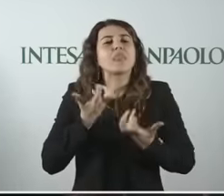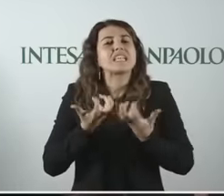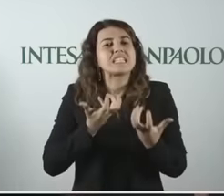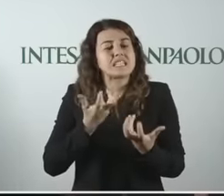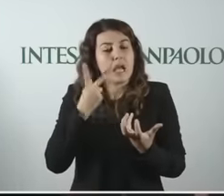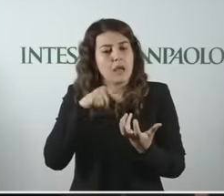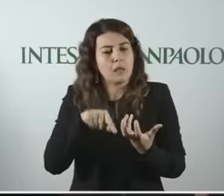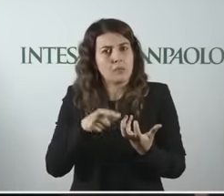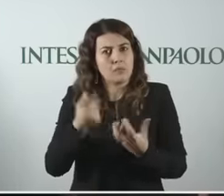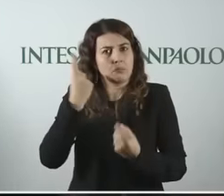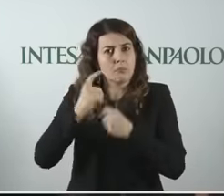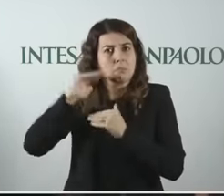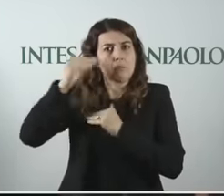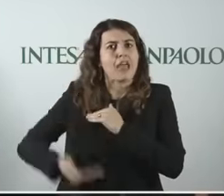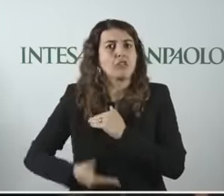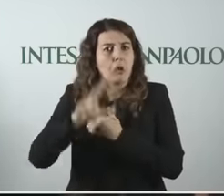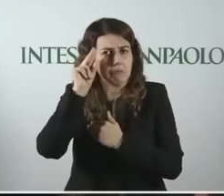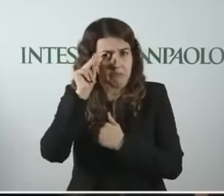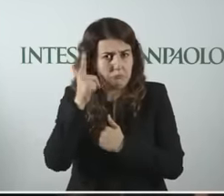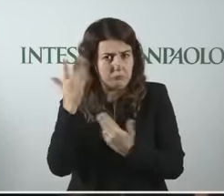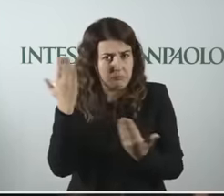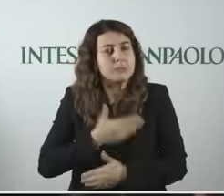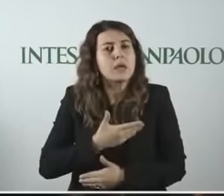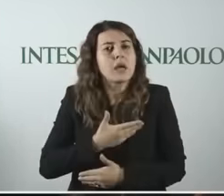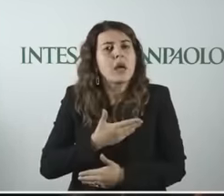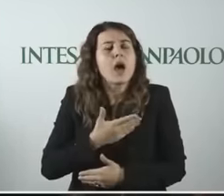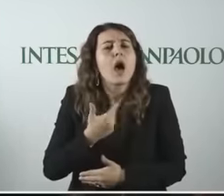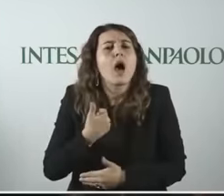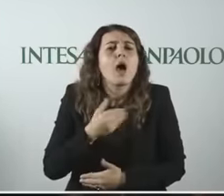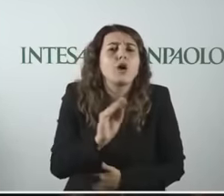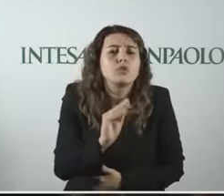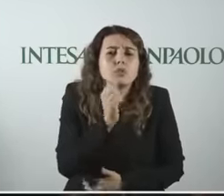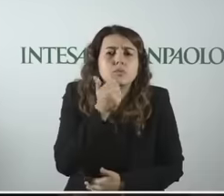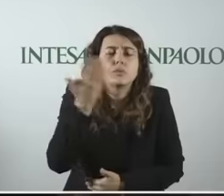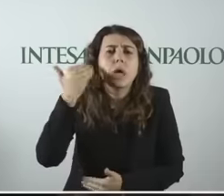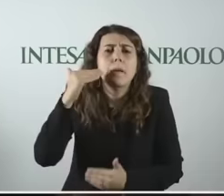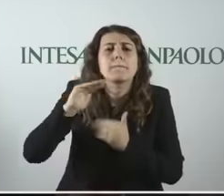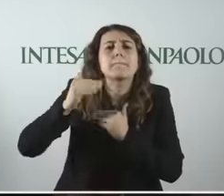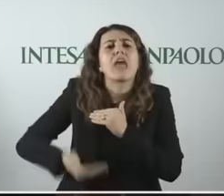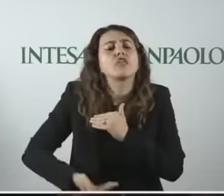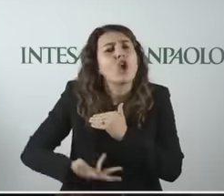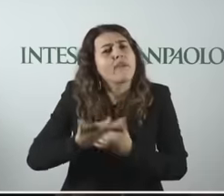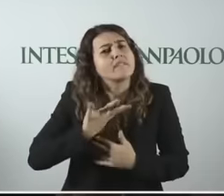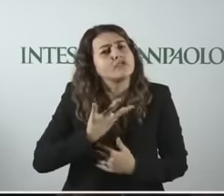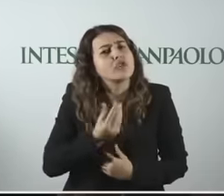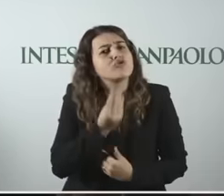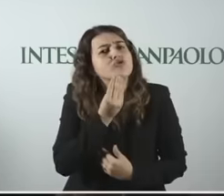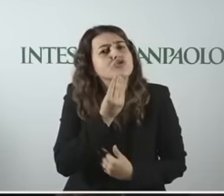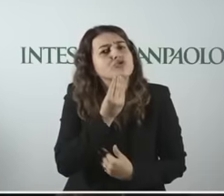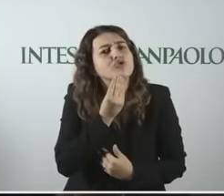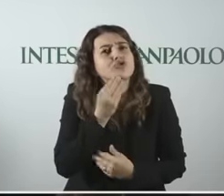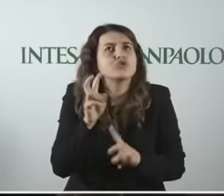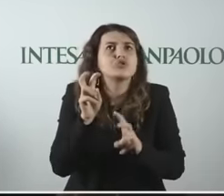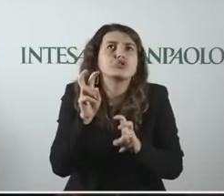nel Medioevo non erano conosciuti se per caso nel Medioevo ci fossero dei cibi che erano insomma